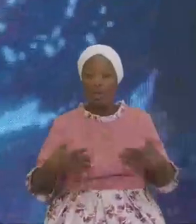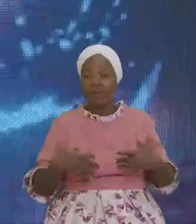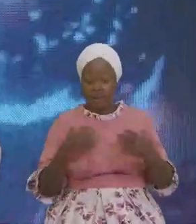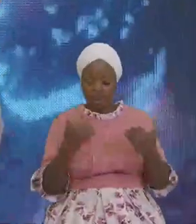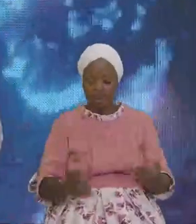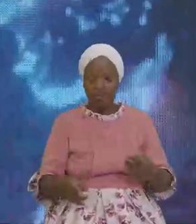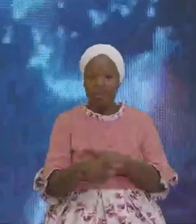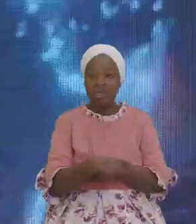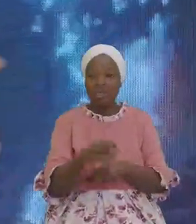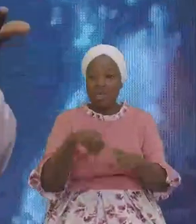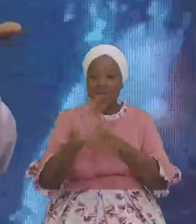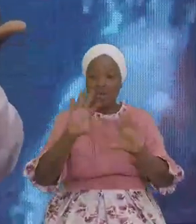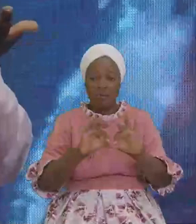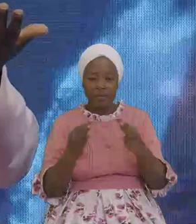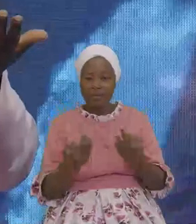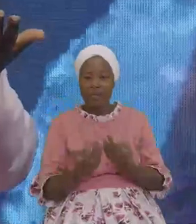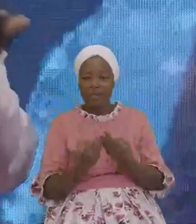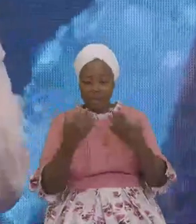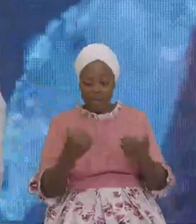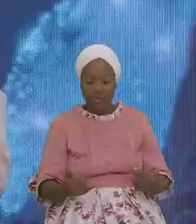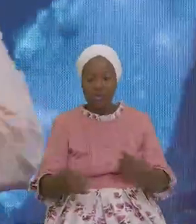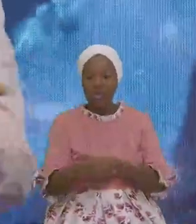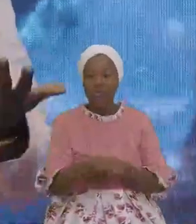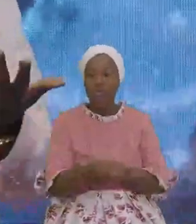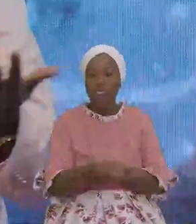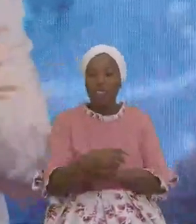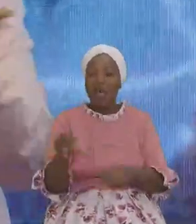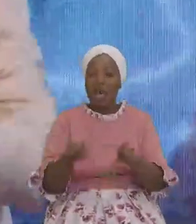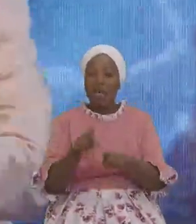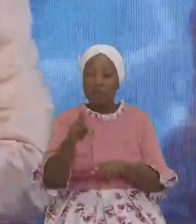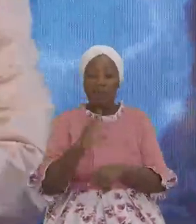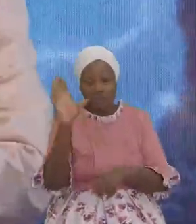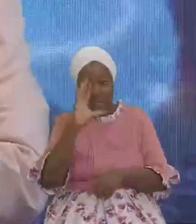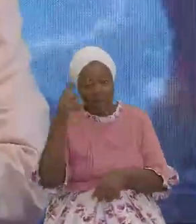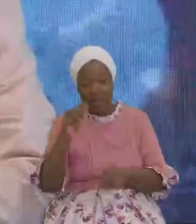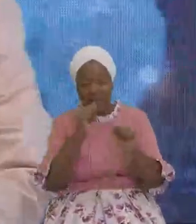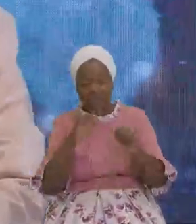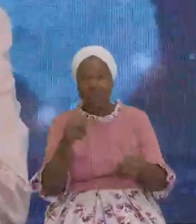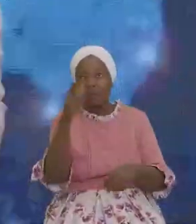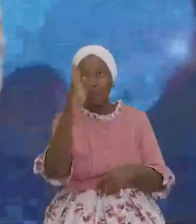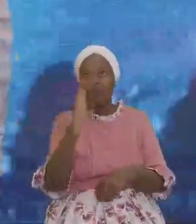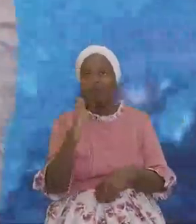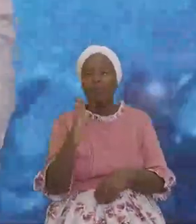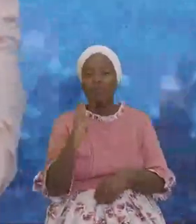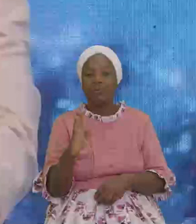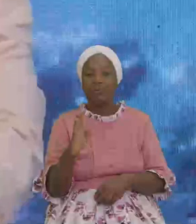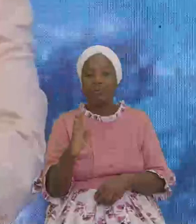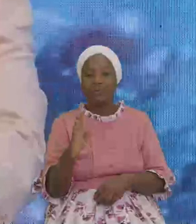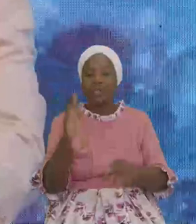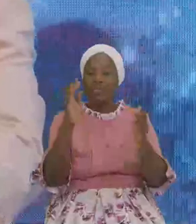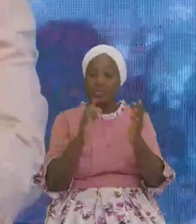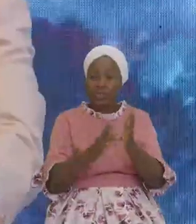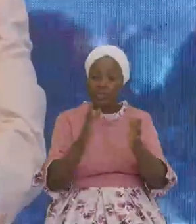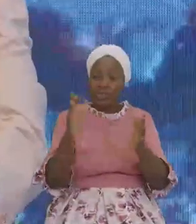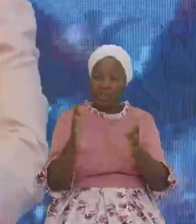Aujourd'hui, dans ta vie, aujourd'hui, dans ta famille, aujourd'hui, comme tu es, cherche